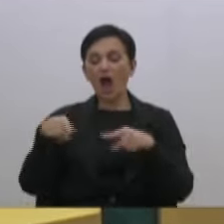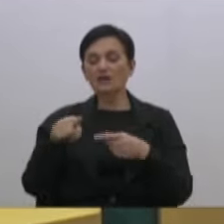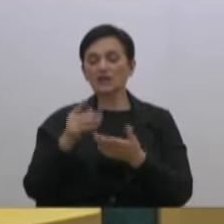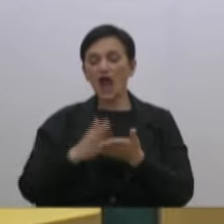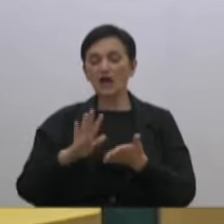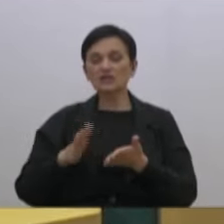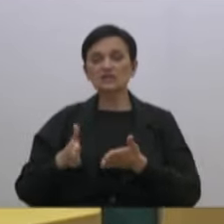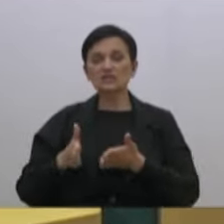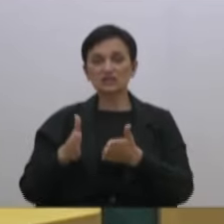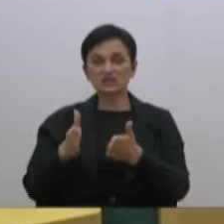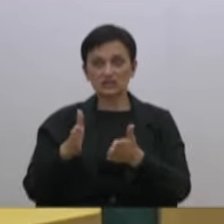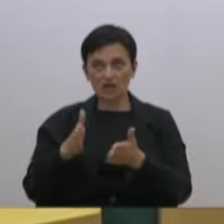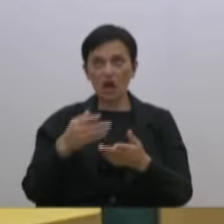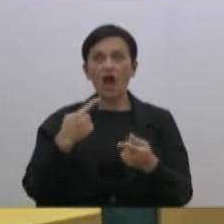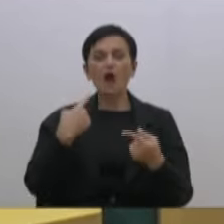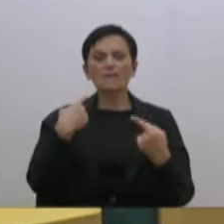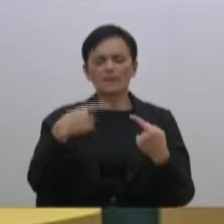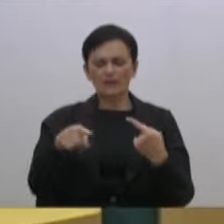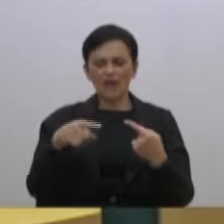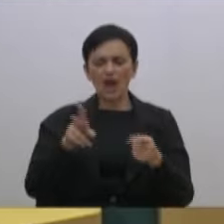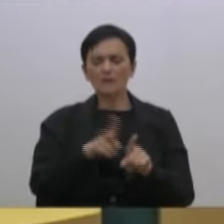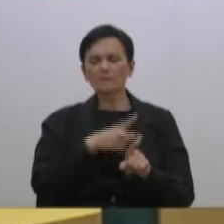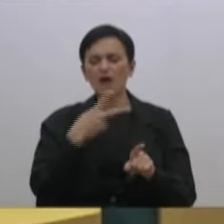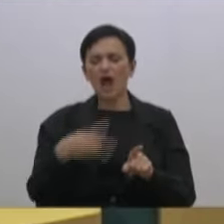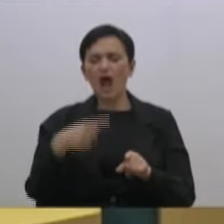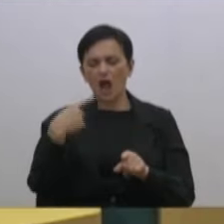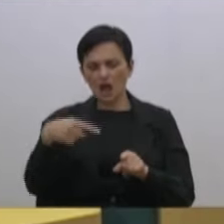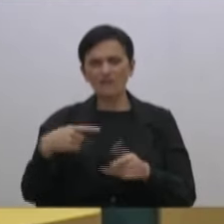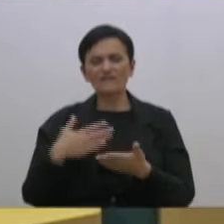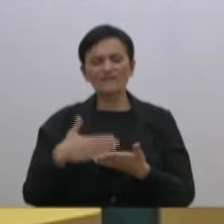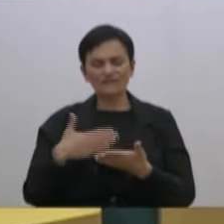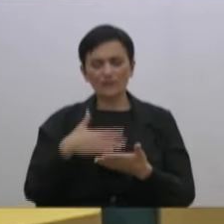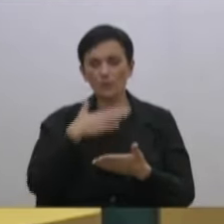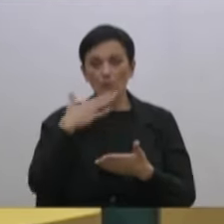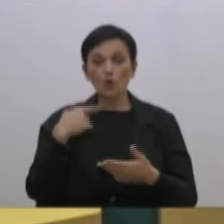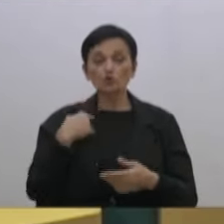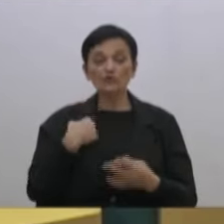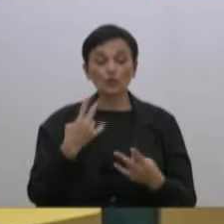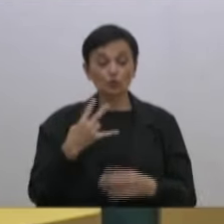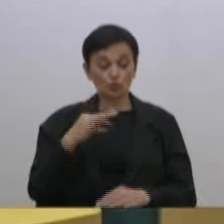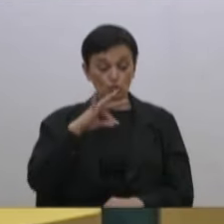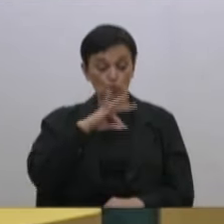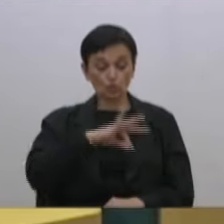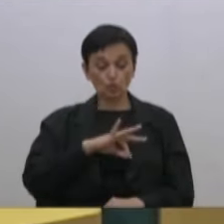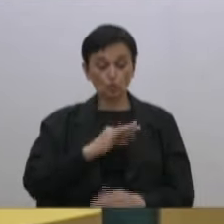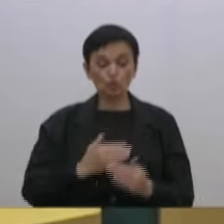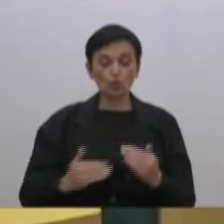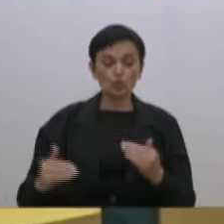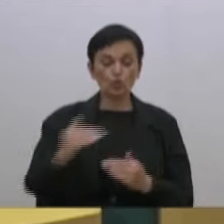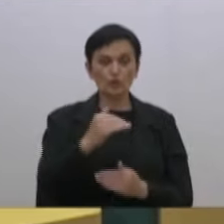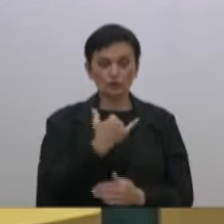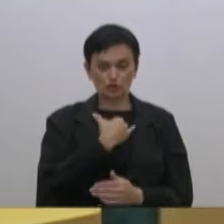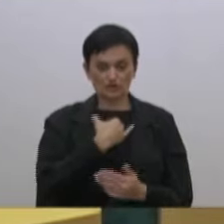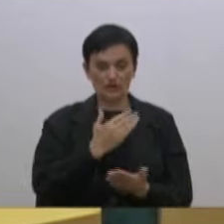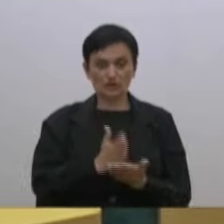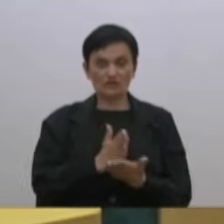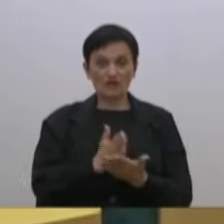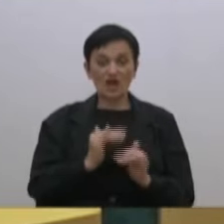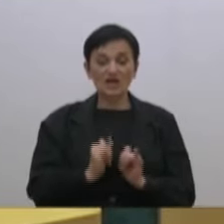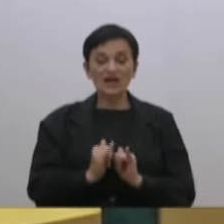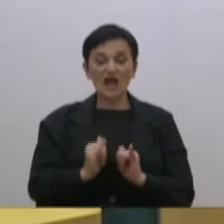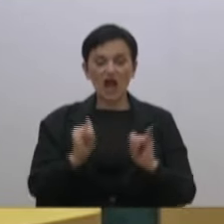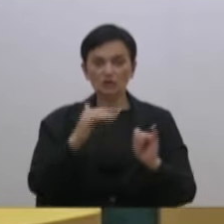გზას. ალტერნატივები არსებობს ძალიან ბევრი. უბრალოდ ჩვენ უნდა გამოვიყენოთ ის ოპერატესობა, რომელიც ჩვენ გვაქვს და ამის განვითარებით